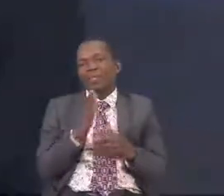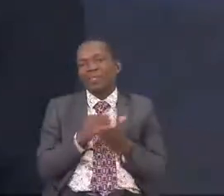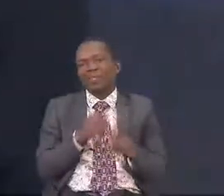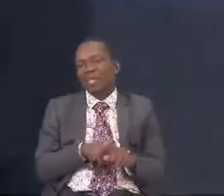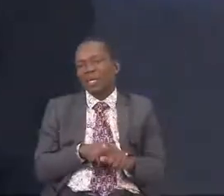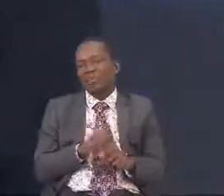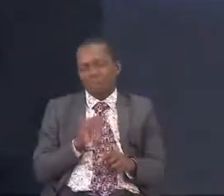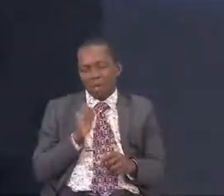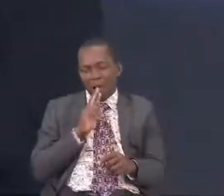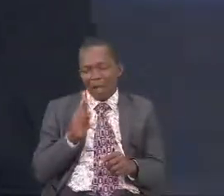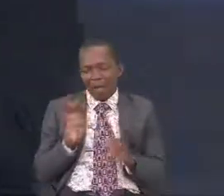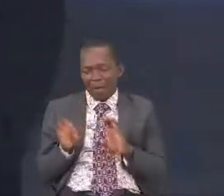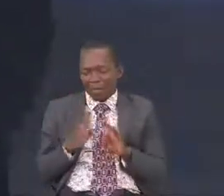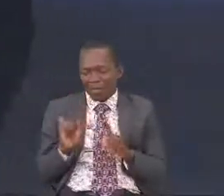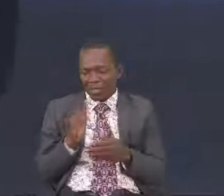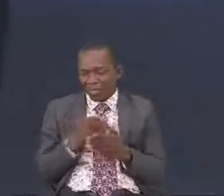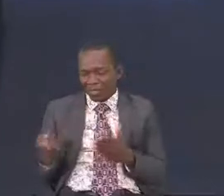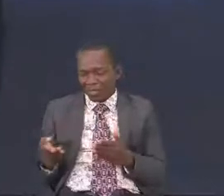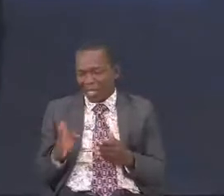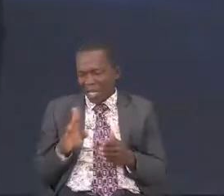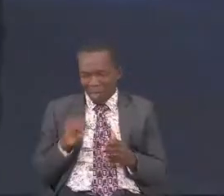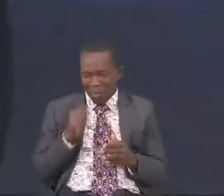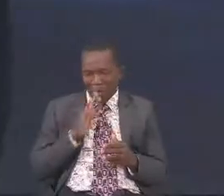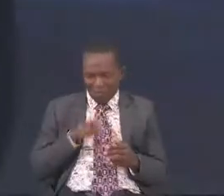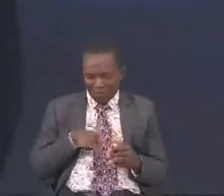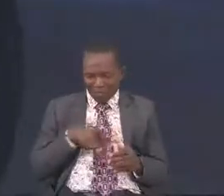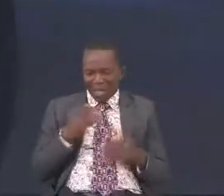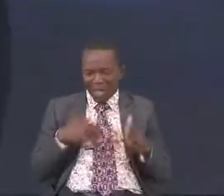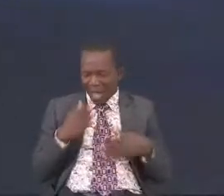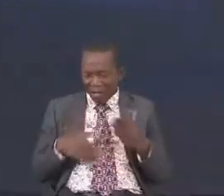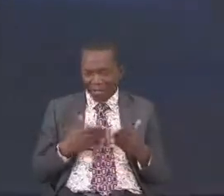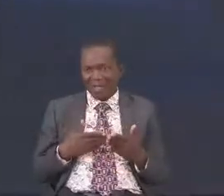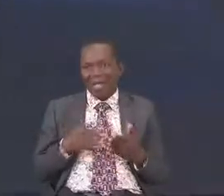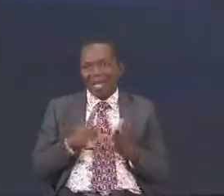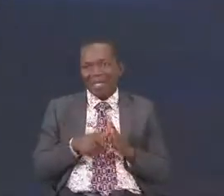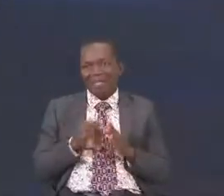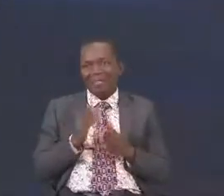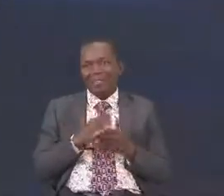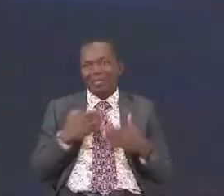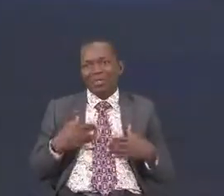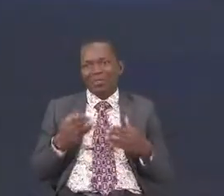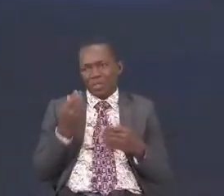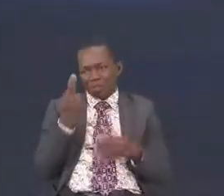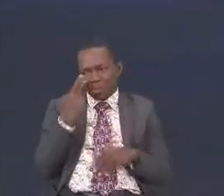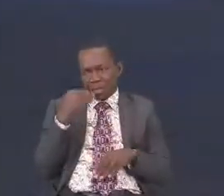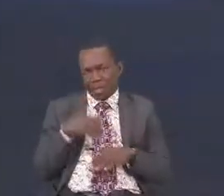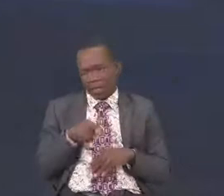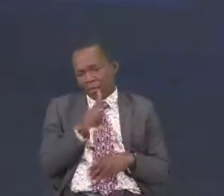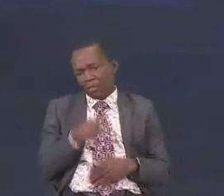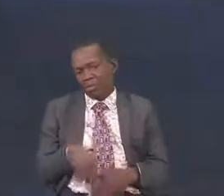content, tu es excité, tu es au sommet du monde. Et quelqu'un devant toi te regarde, te rabaisse, te